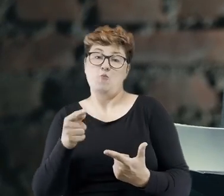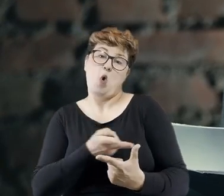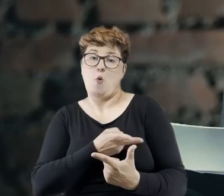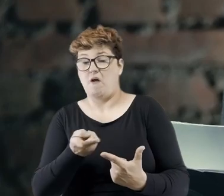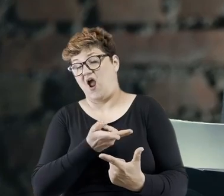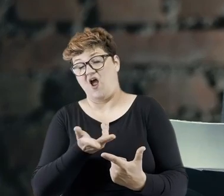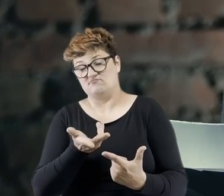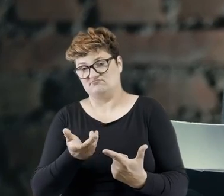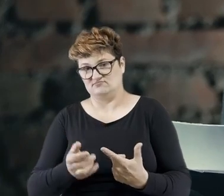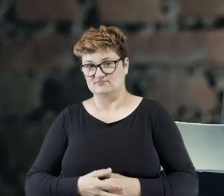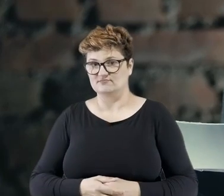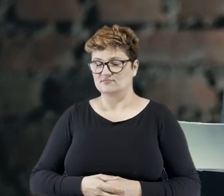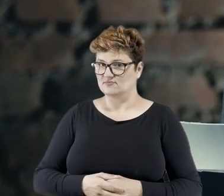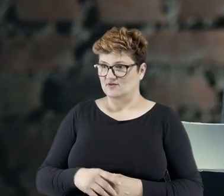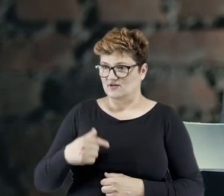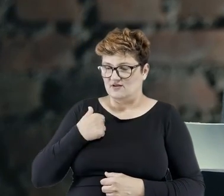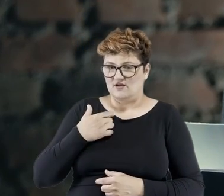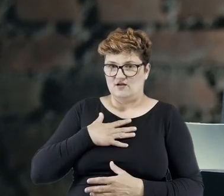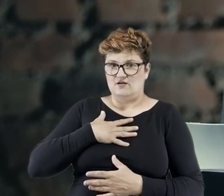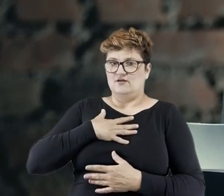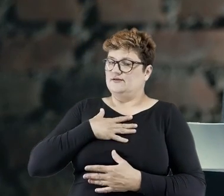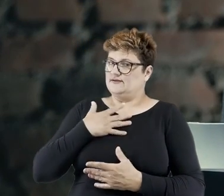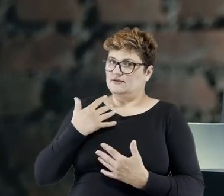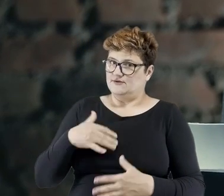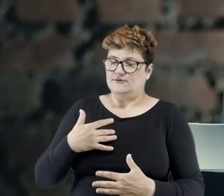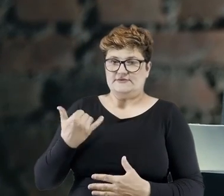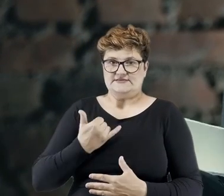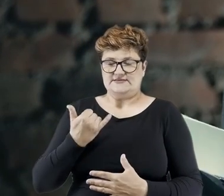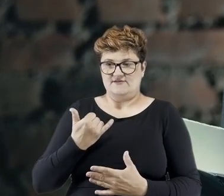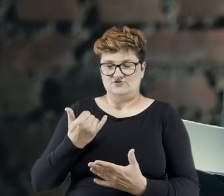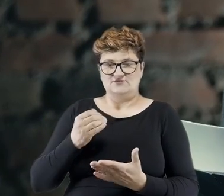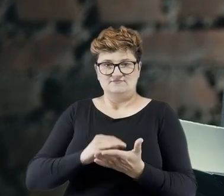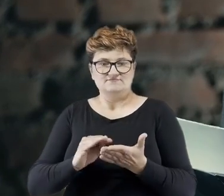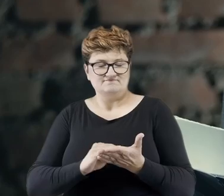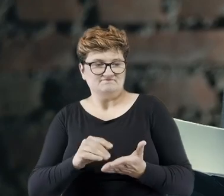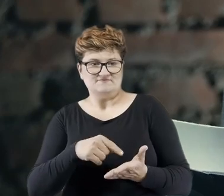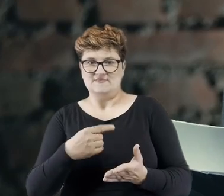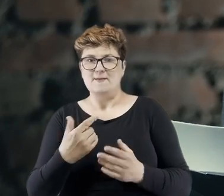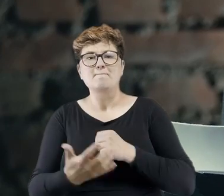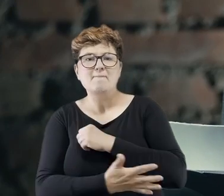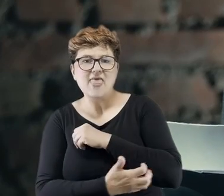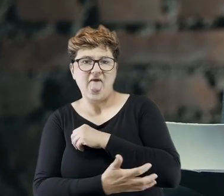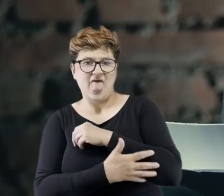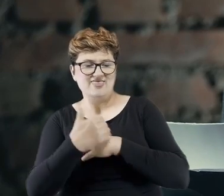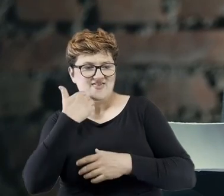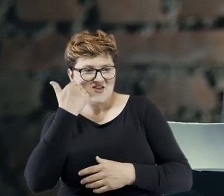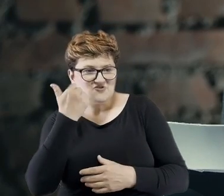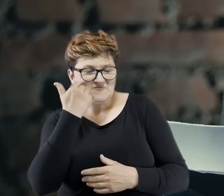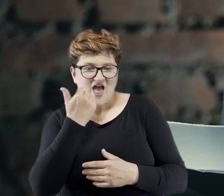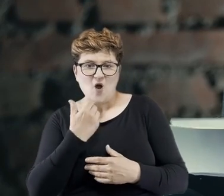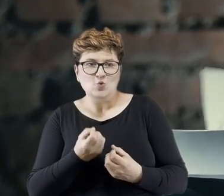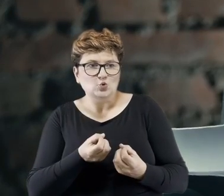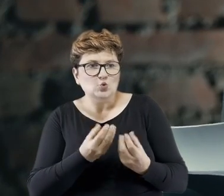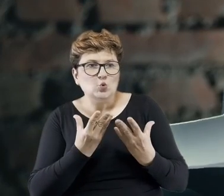drugie. Prawda? Dla mnie zawsze takie straszne wrażenie robią te słowa, to biedne, nieśmiałe widmo.